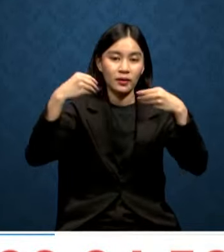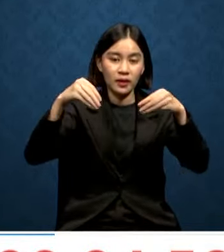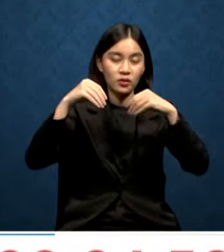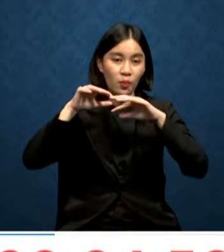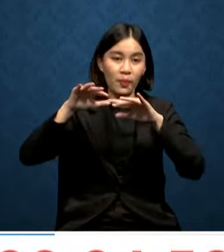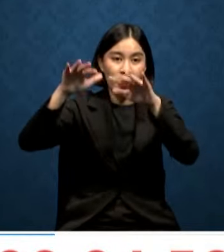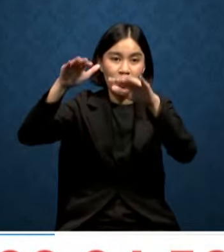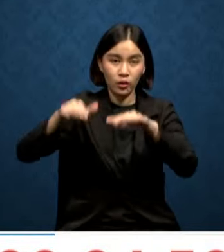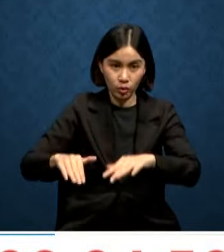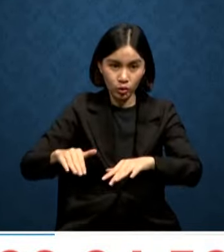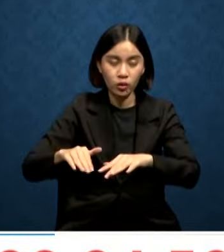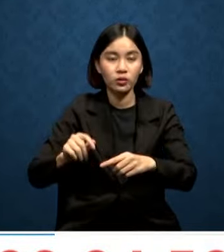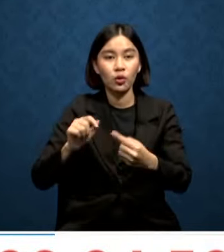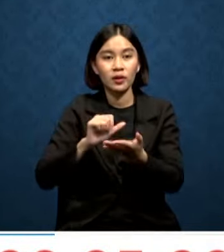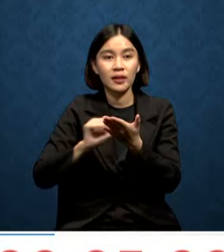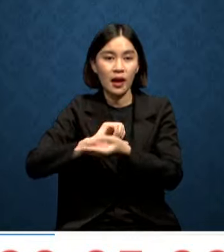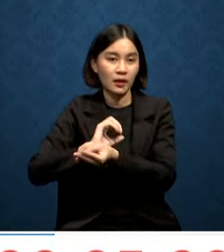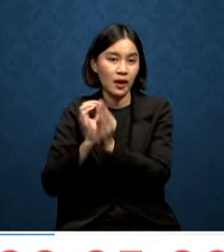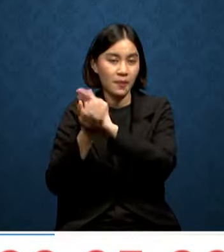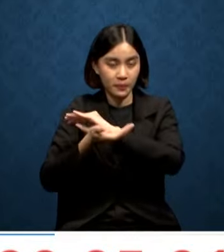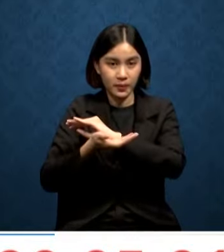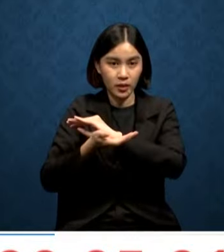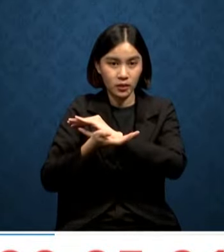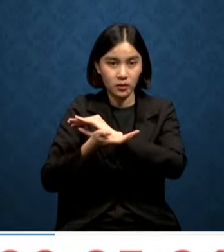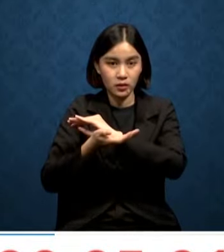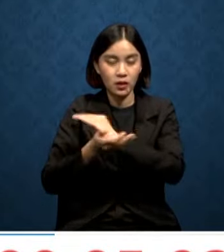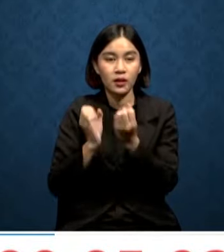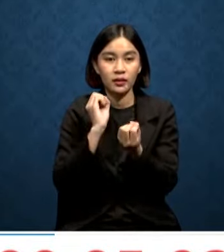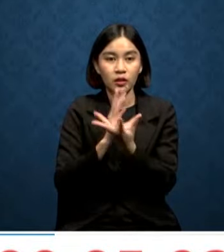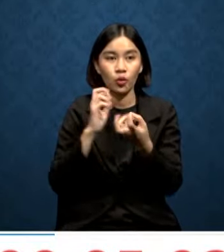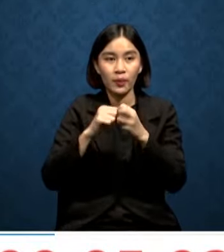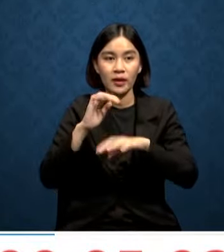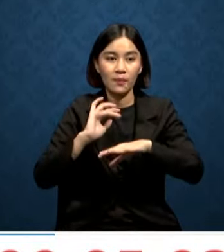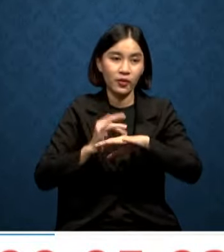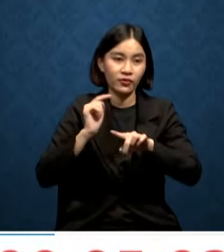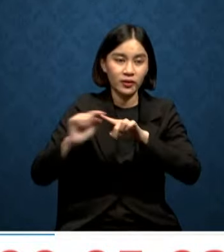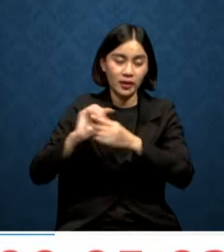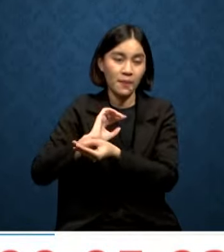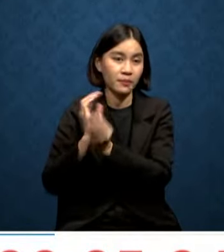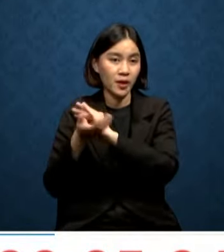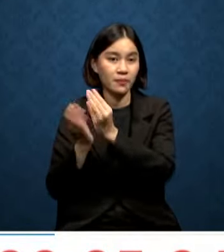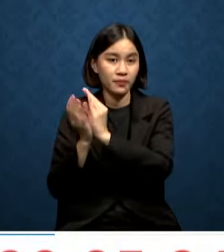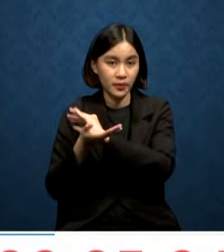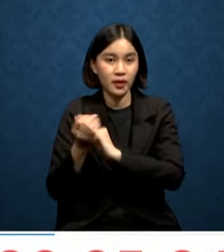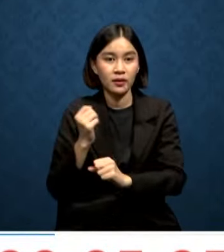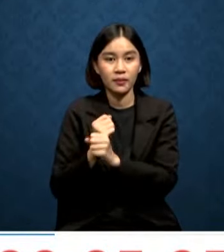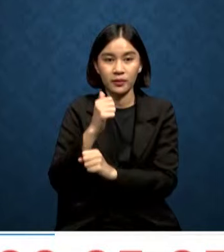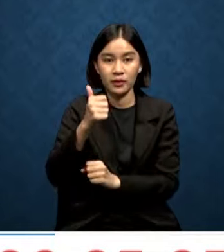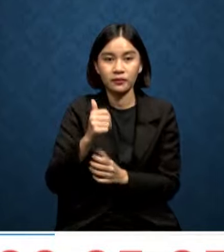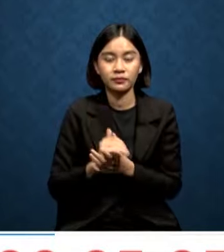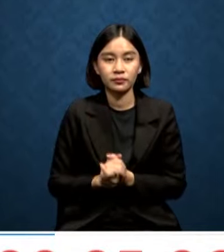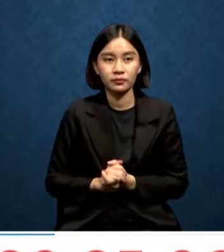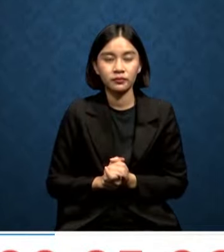เพิ่มขีดความสามารถในการปรับตัวและลดผลกระทบจากภัยธรรมชาติและการเปลี่ยนแปลงในภูมิอากาศนะ